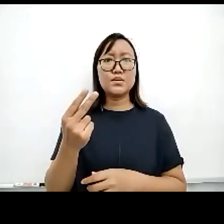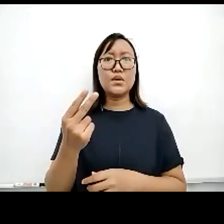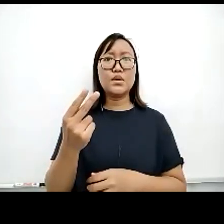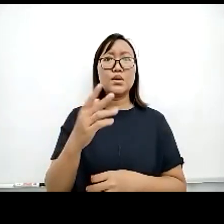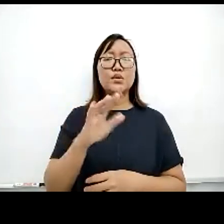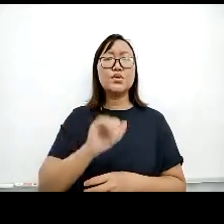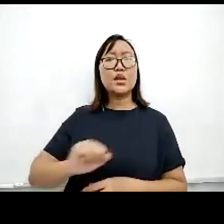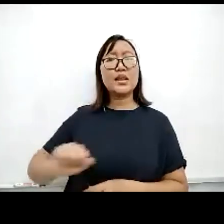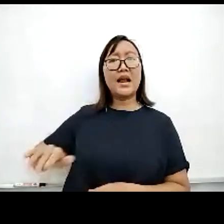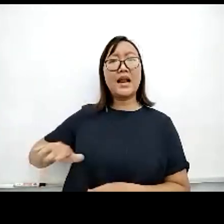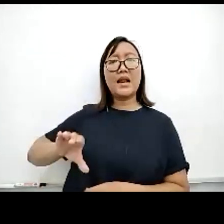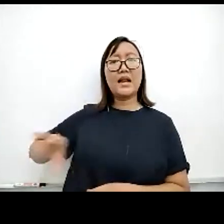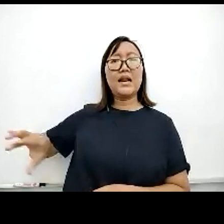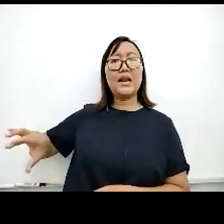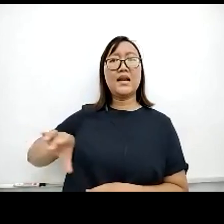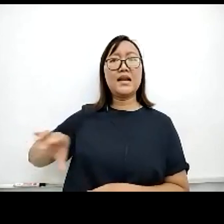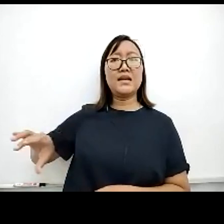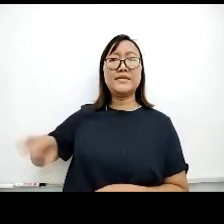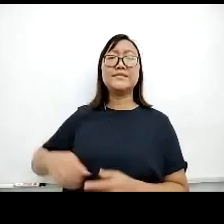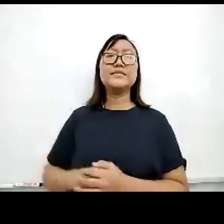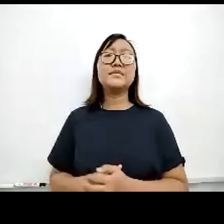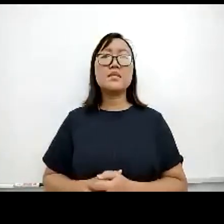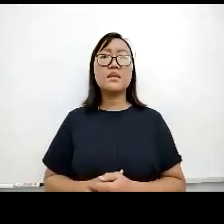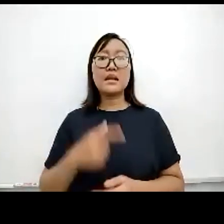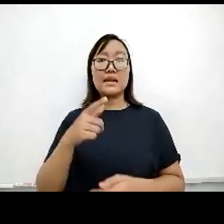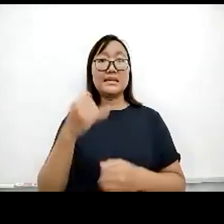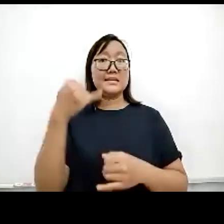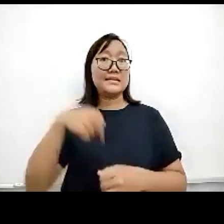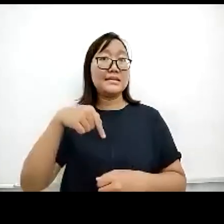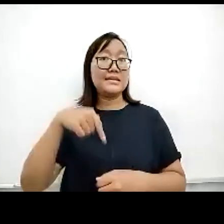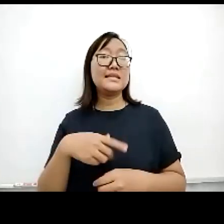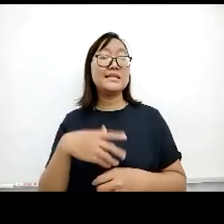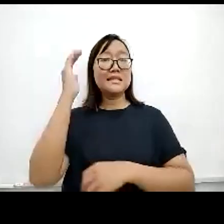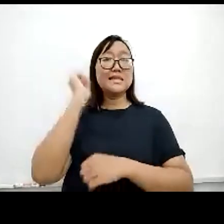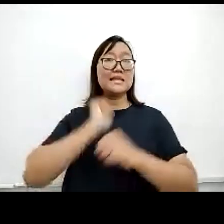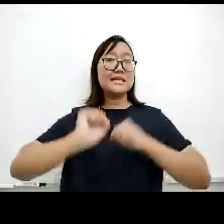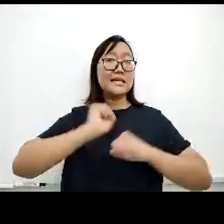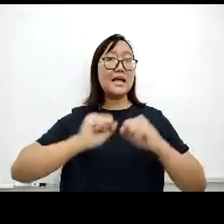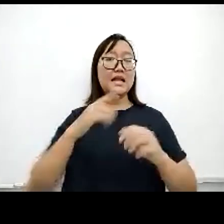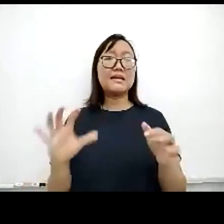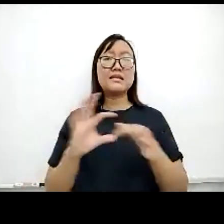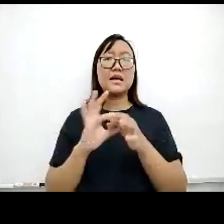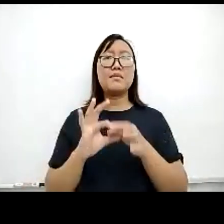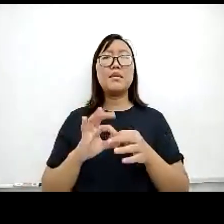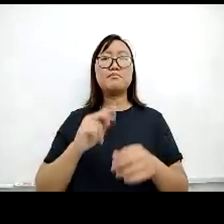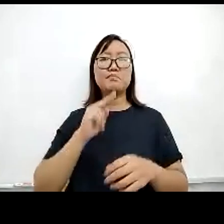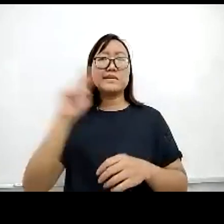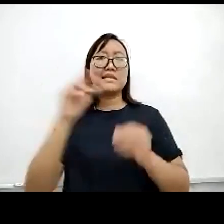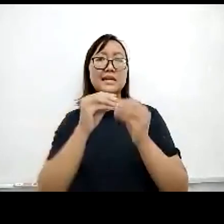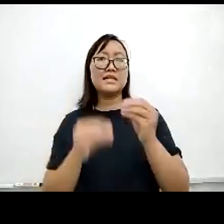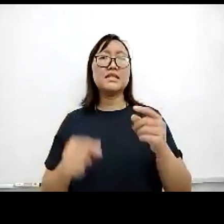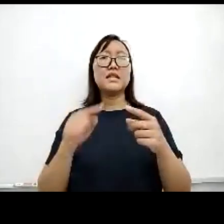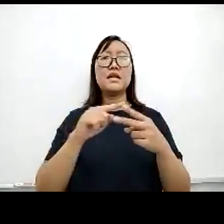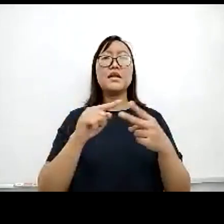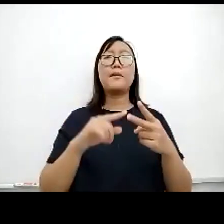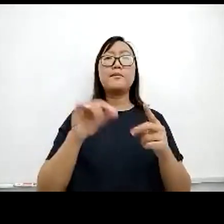Anda kemudian terakhir kegiatan ini terselenggara atas kerjasama picjen neration BNPT Australian Embassy